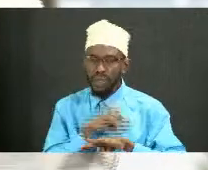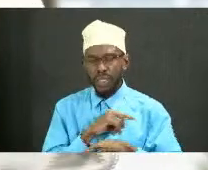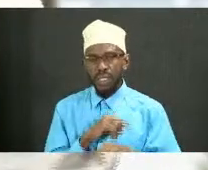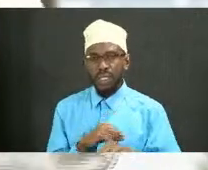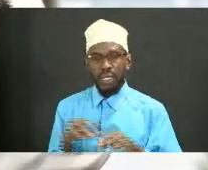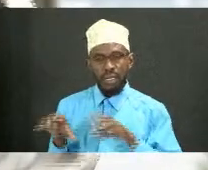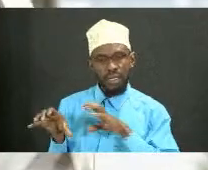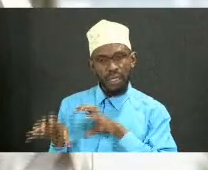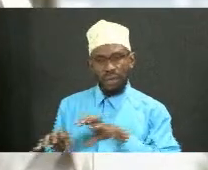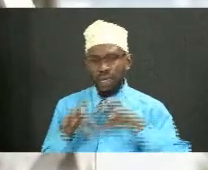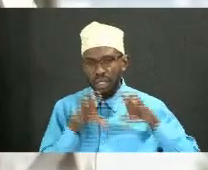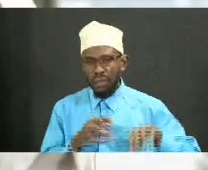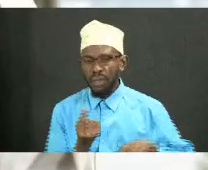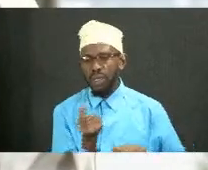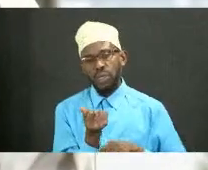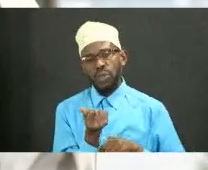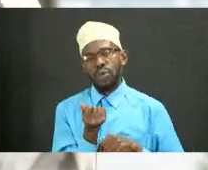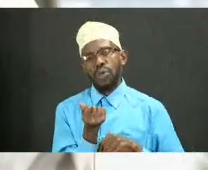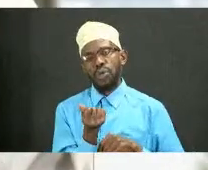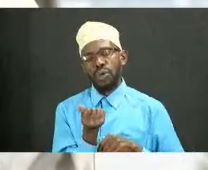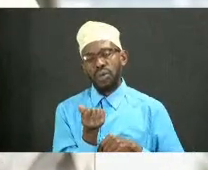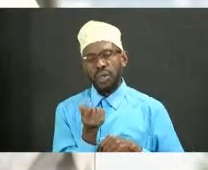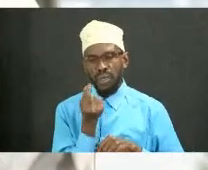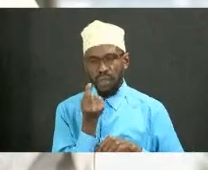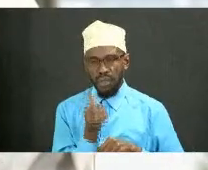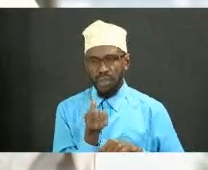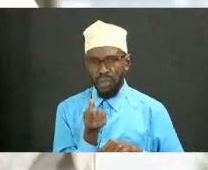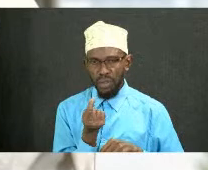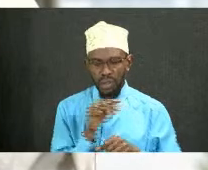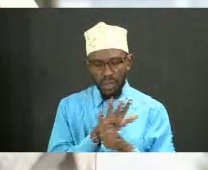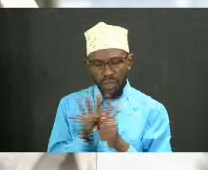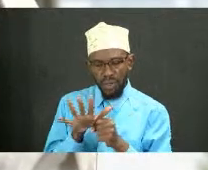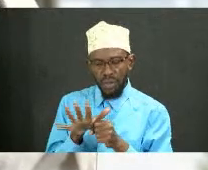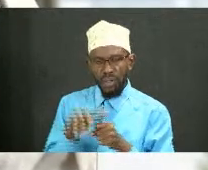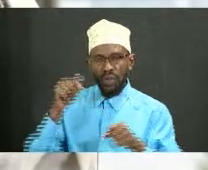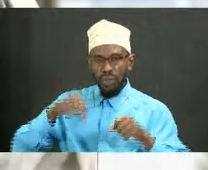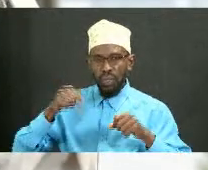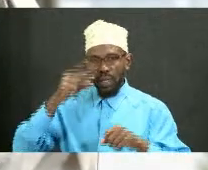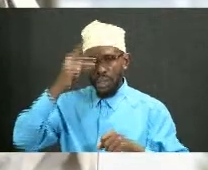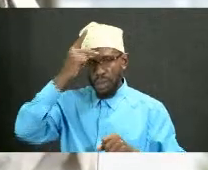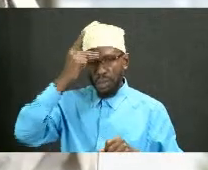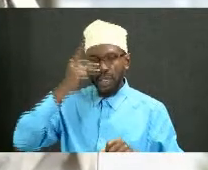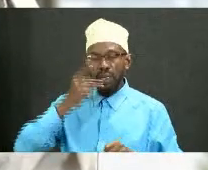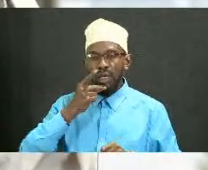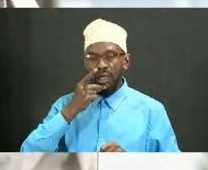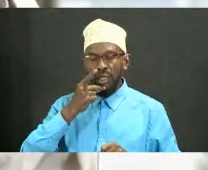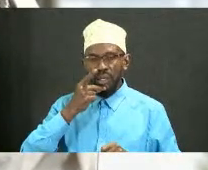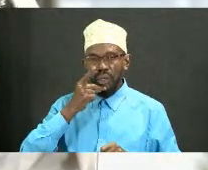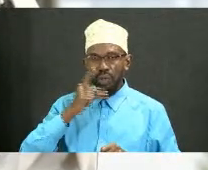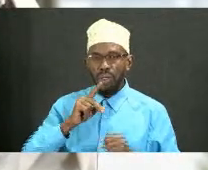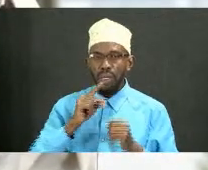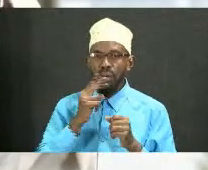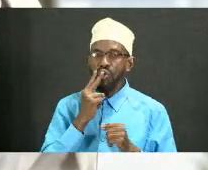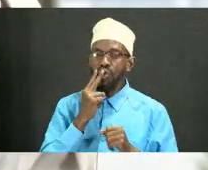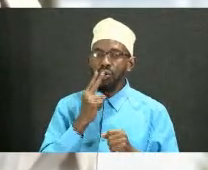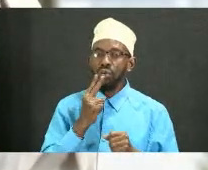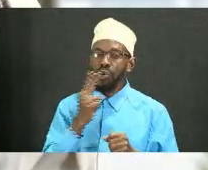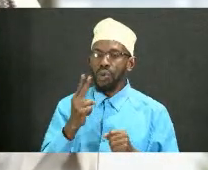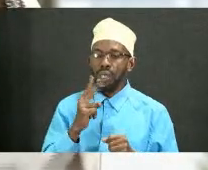ikitokea msukosuko mdogo tu. Wacha msukosuko wa janga la corona. Leo mzazi kwamba anahitaji